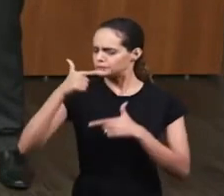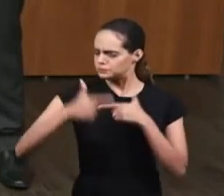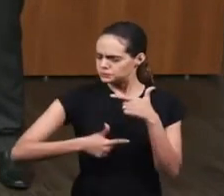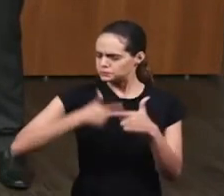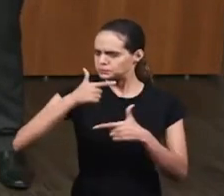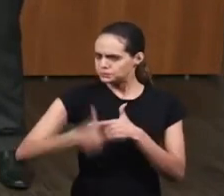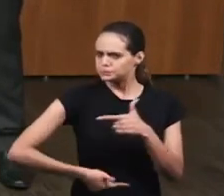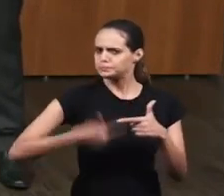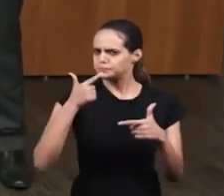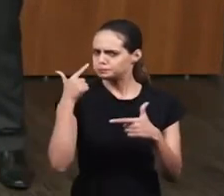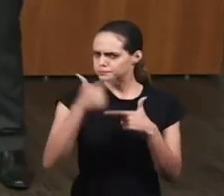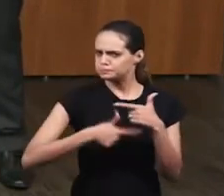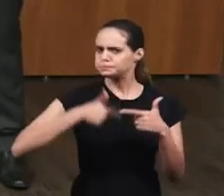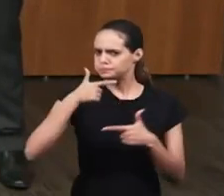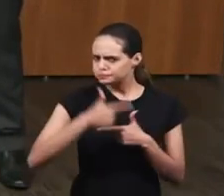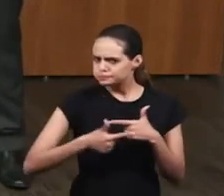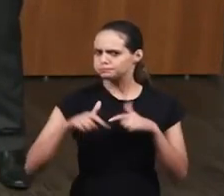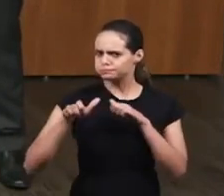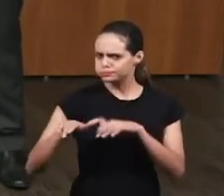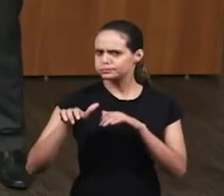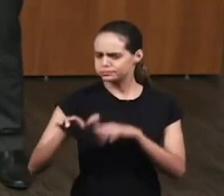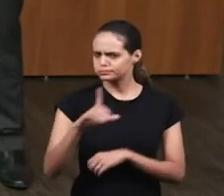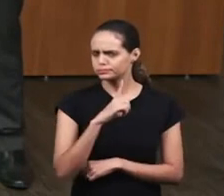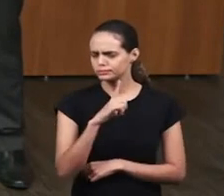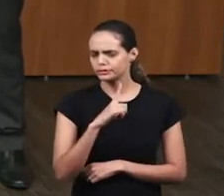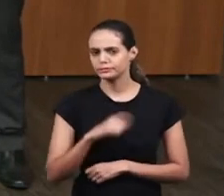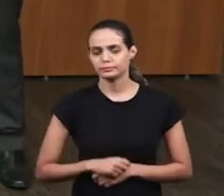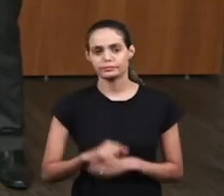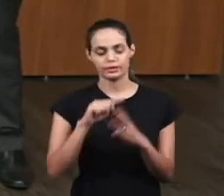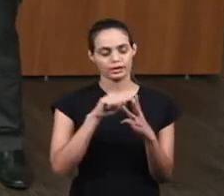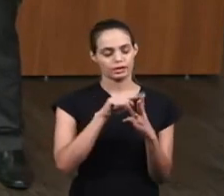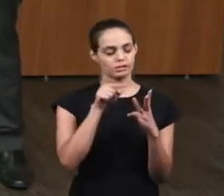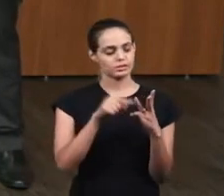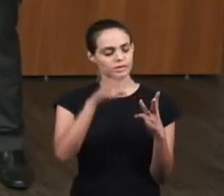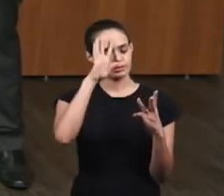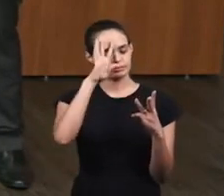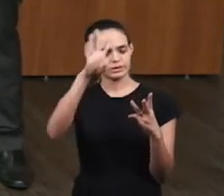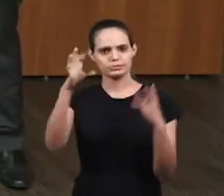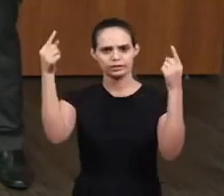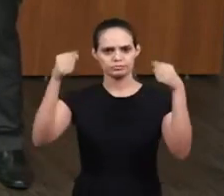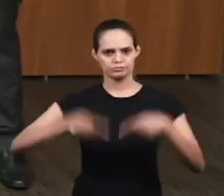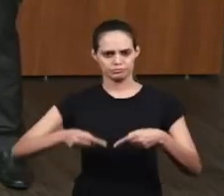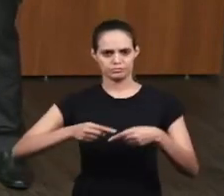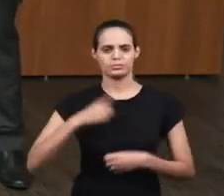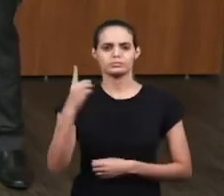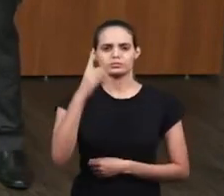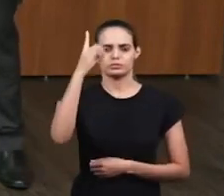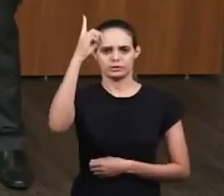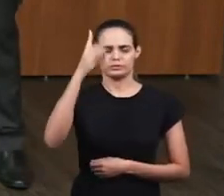trat David etlichen Kämpfen entgegen. Wir zitieren und erinnern an die 3